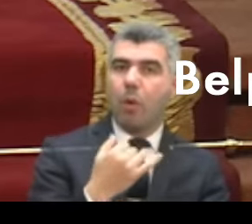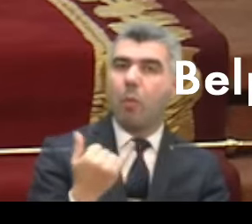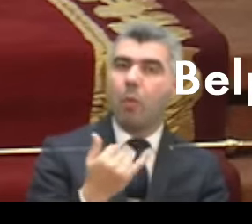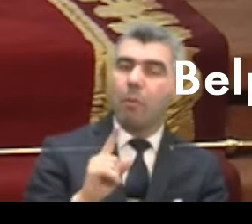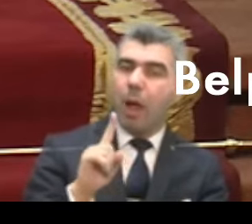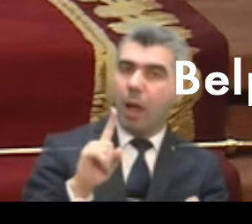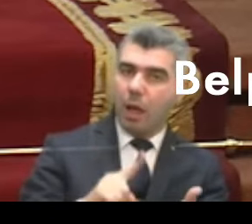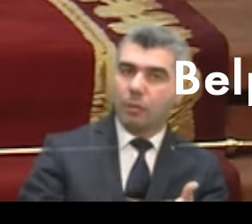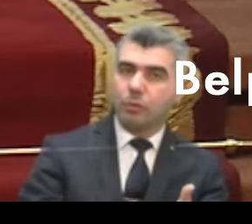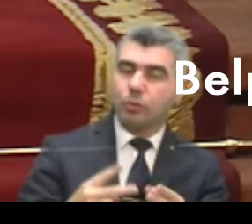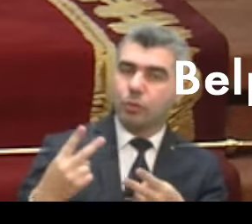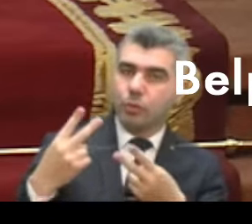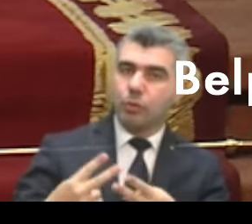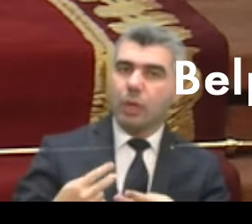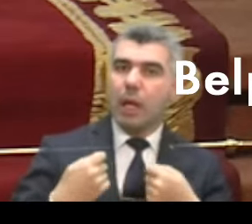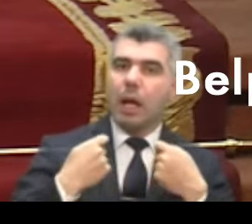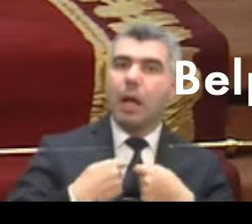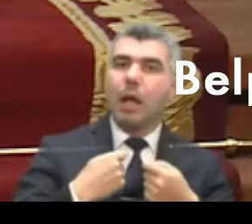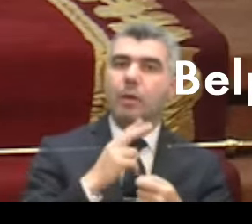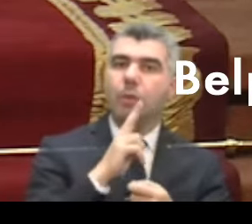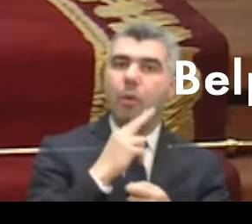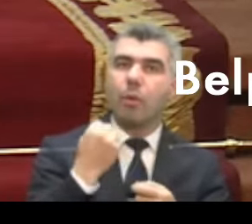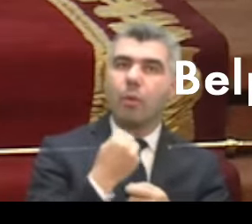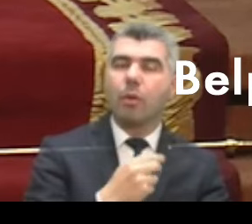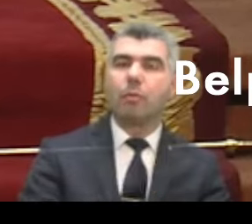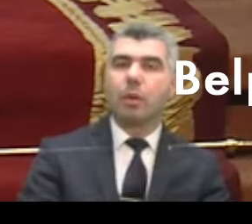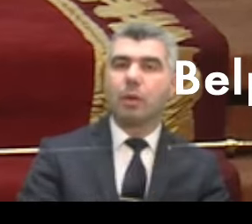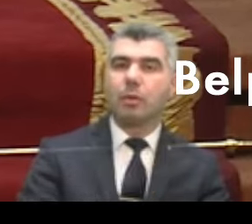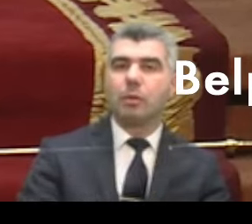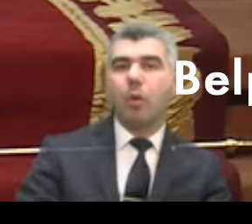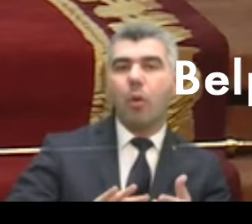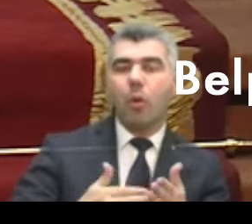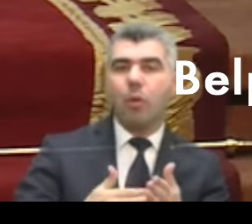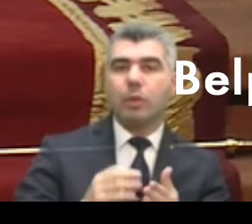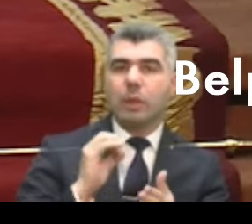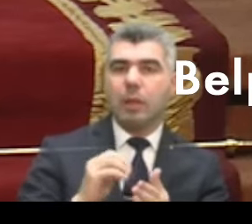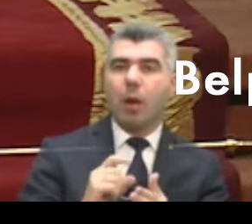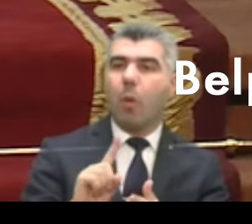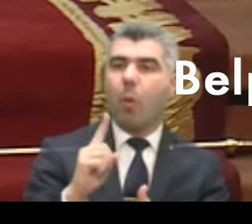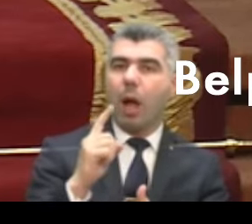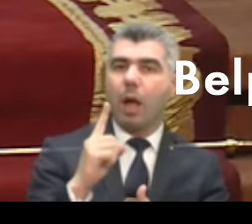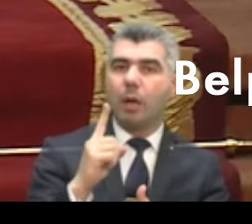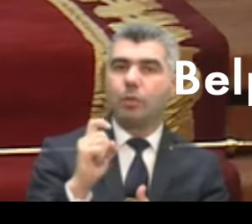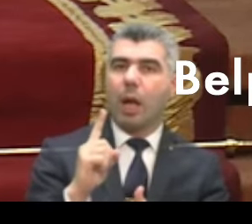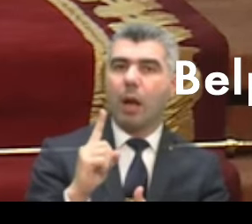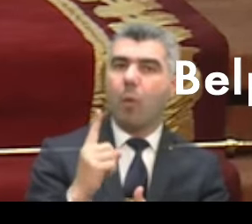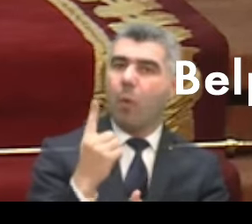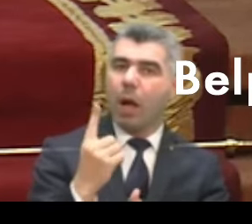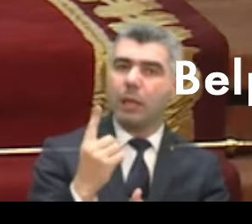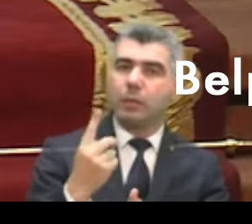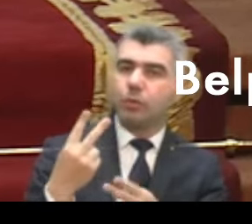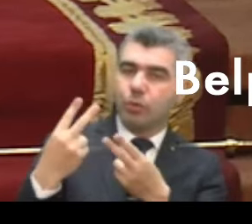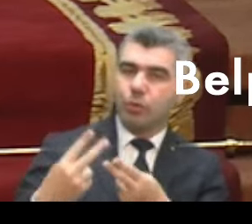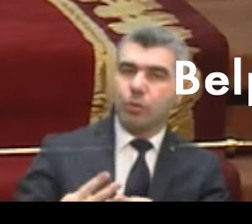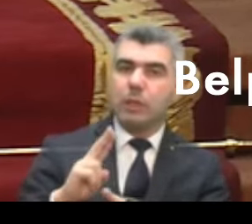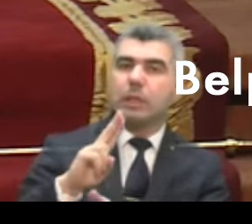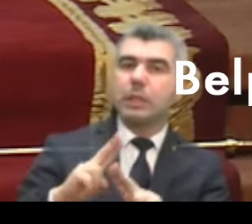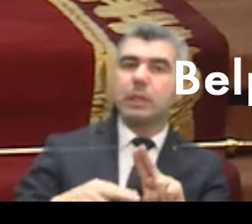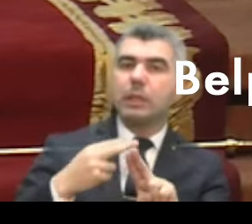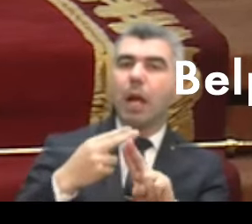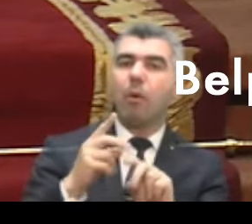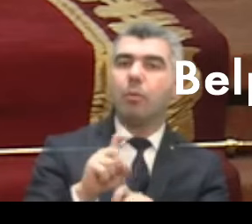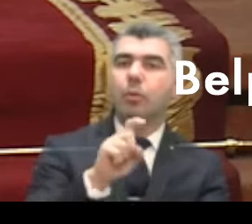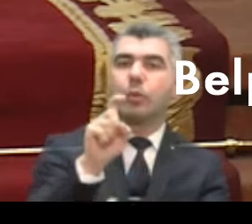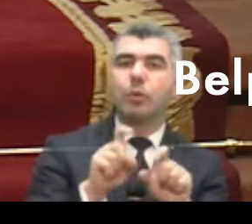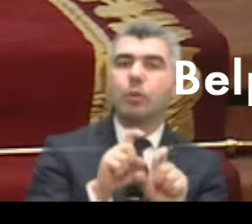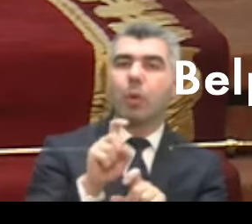متول رئيس الحكومه امام كل مجلس مره في الشهر للاجوانا